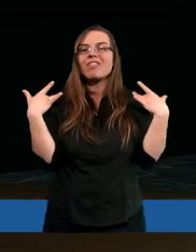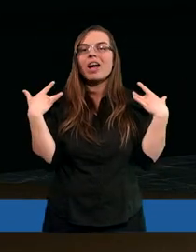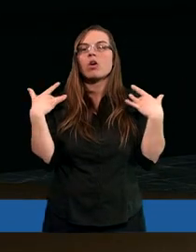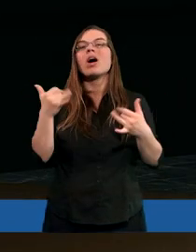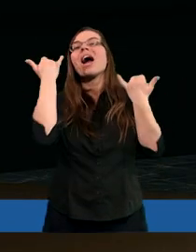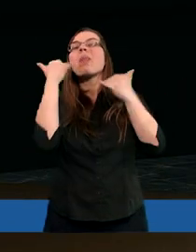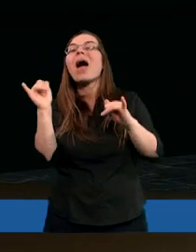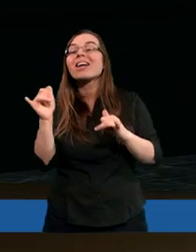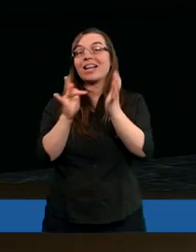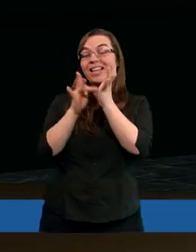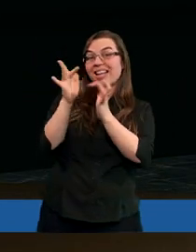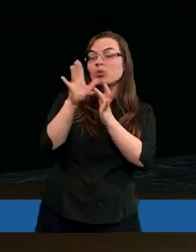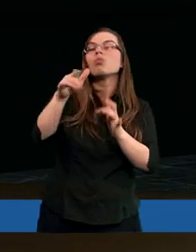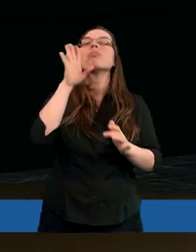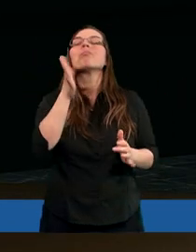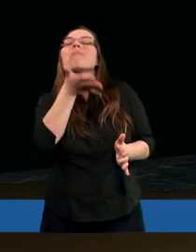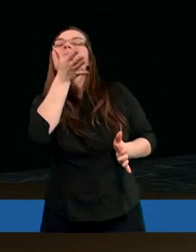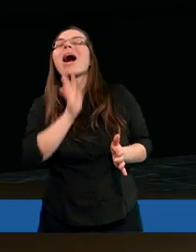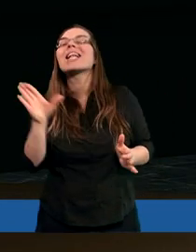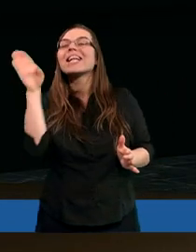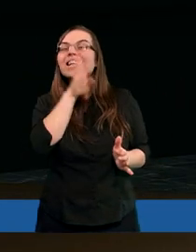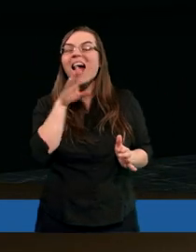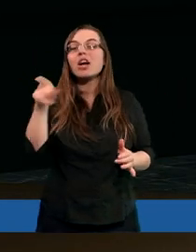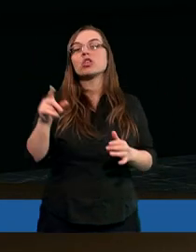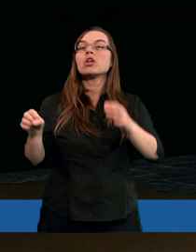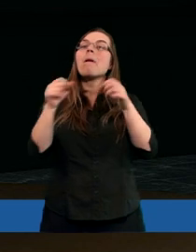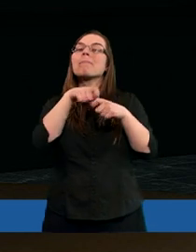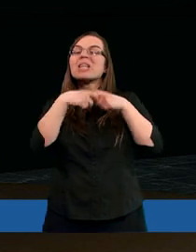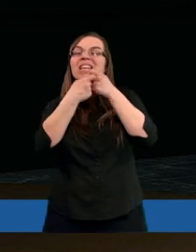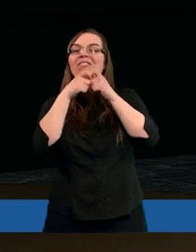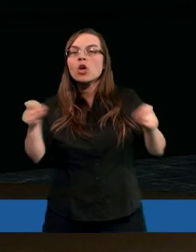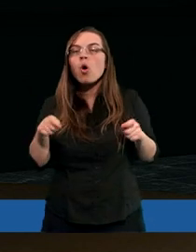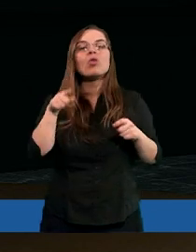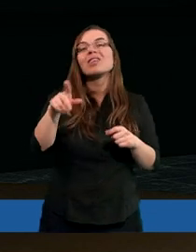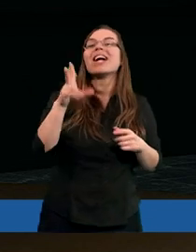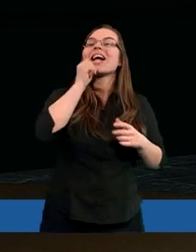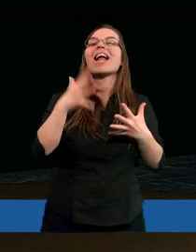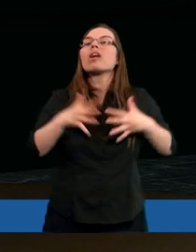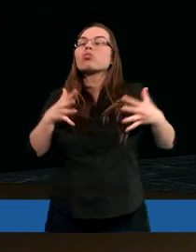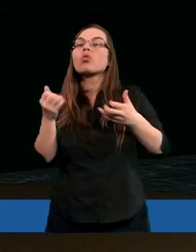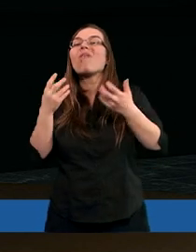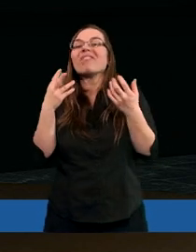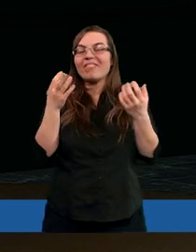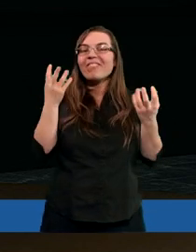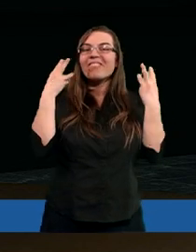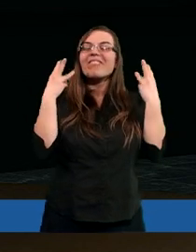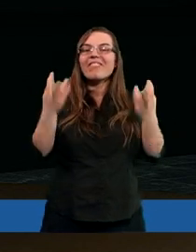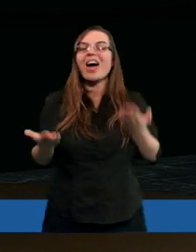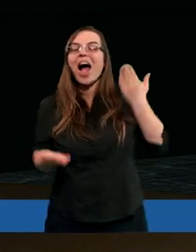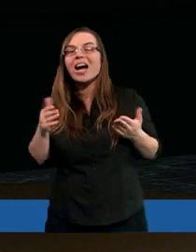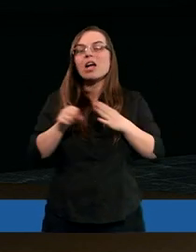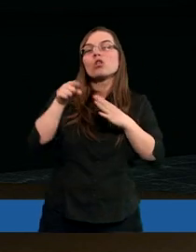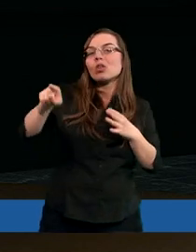inaczej Mesjasz. Ale do tego przywiązuje się za dużą wagę, przynajmniej